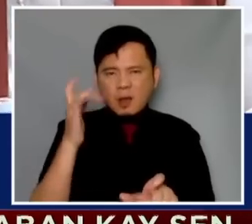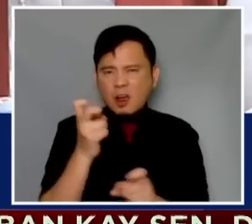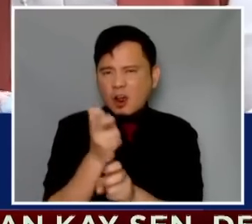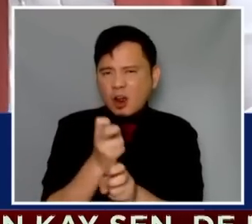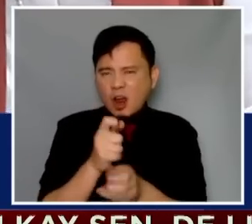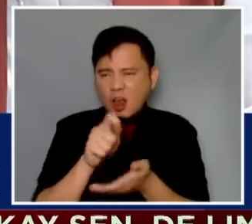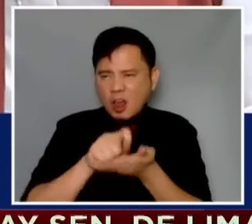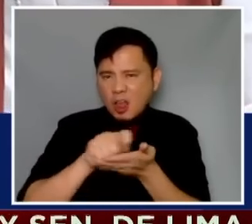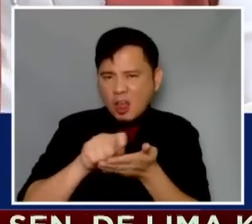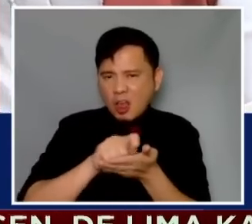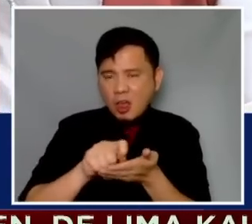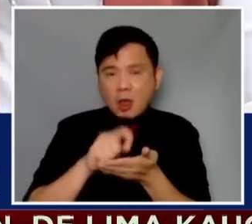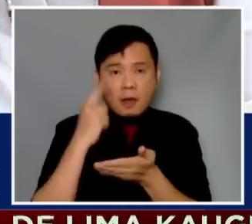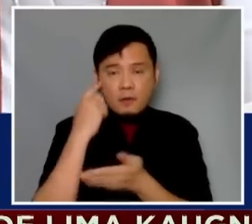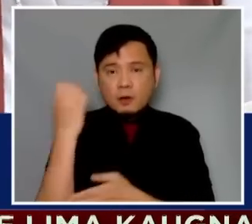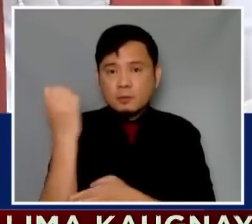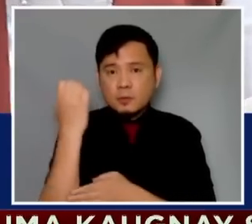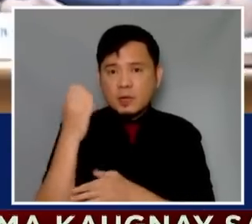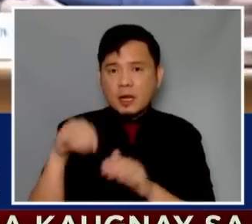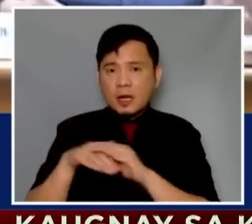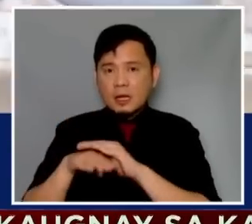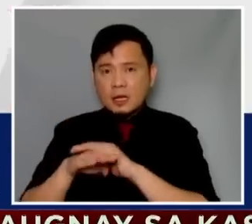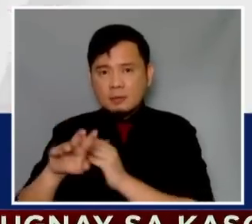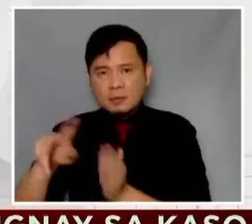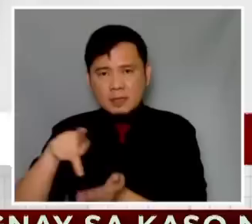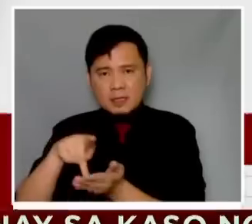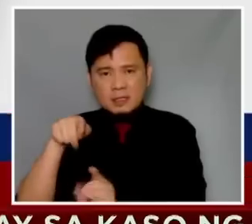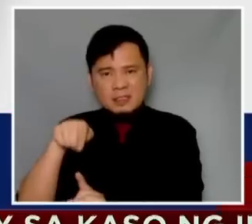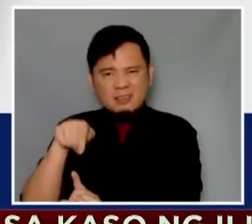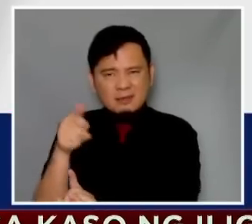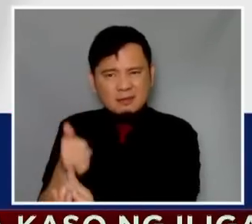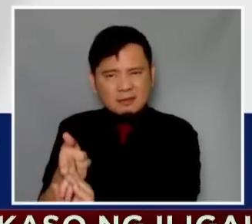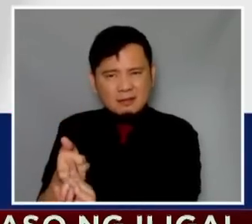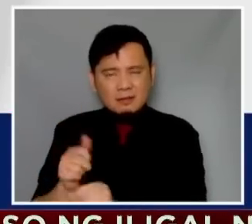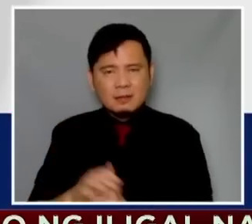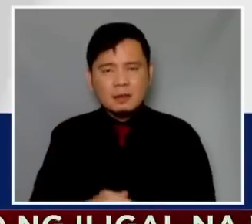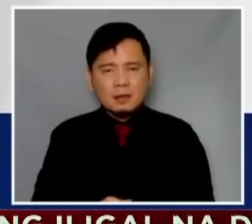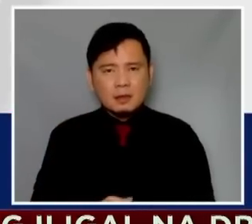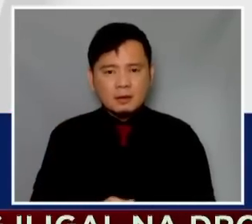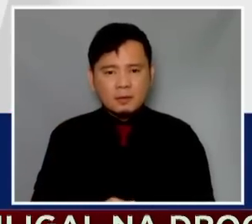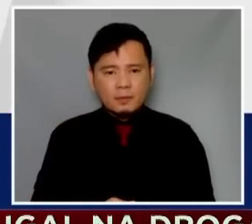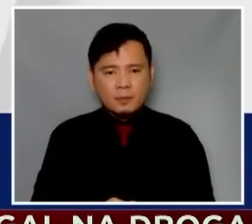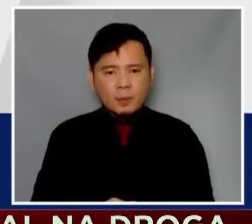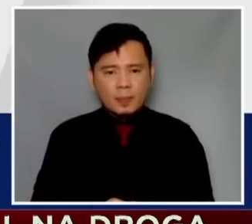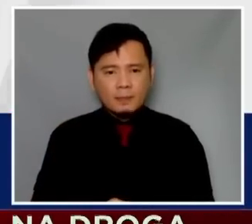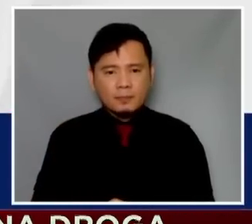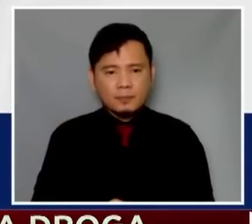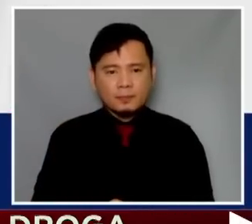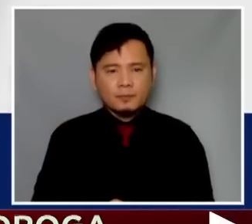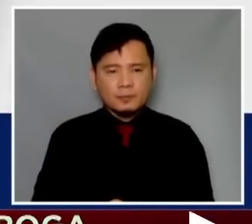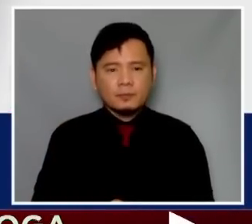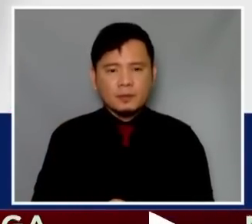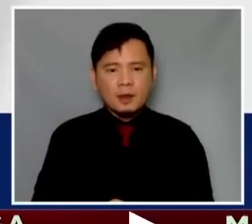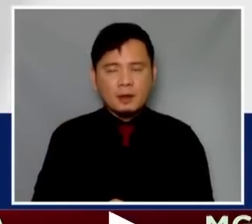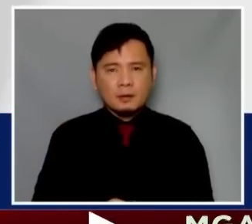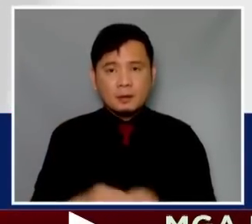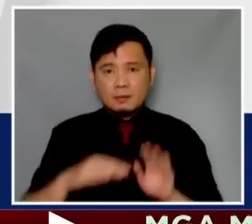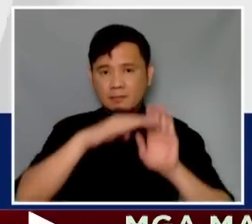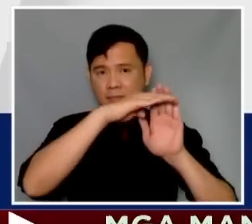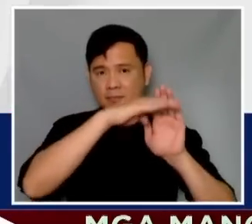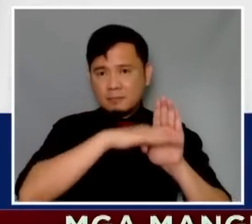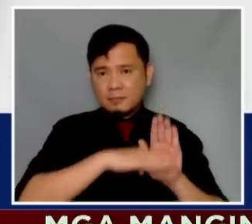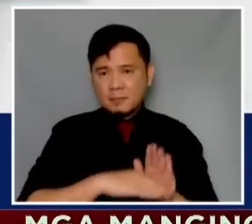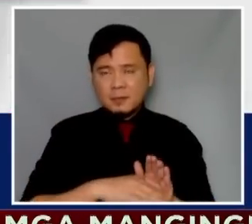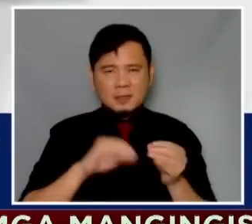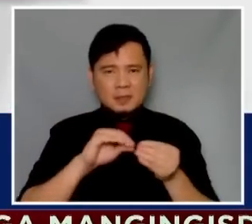na bumoto sa emergency accessible polling place. Mahigit 11 milyong botante ang may tuturing na kasama sa mga vulnerable